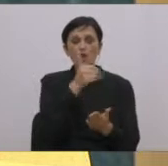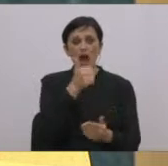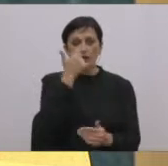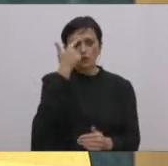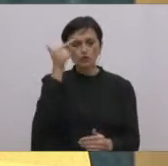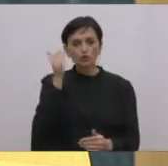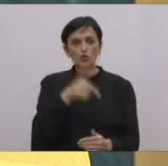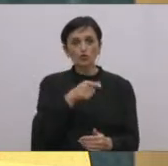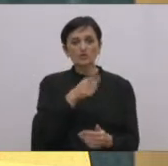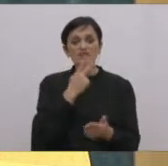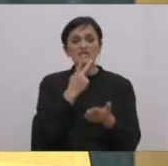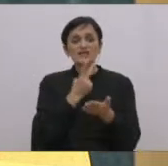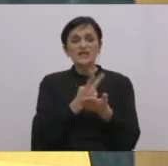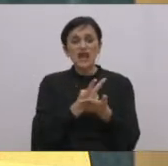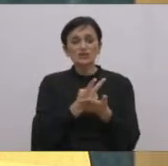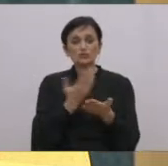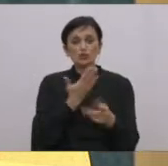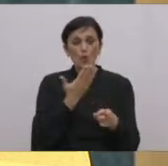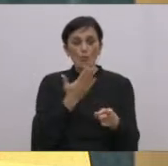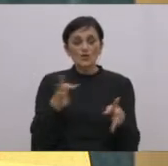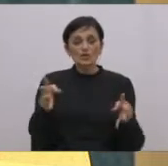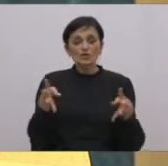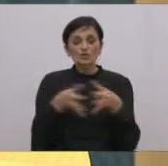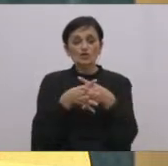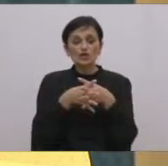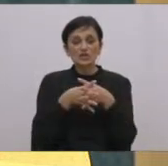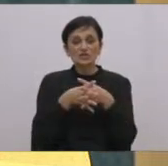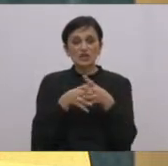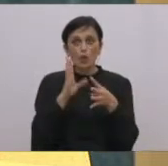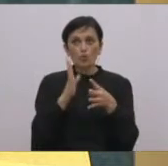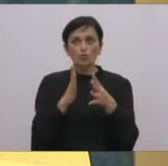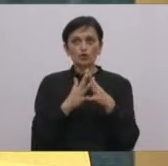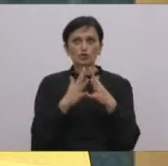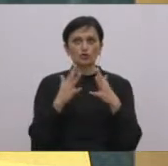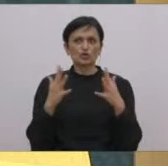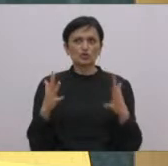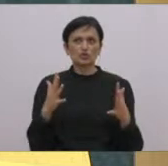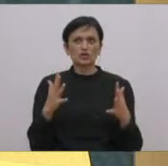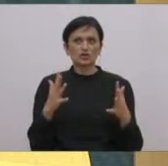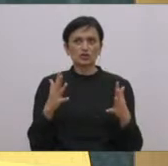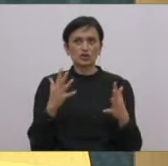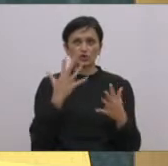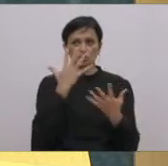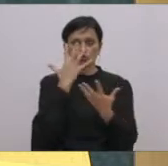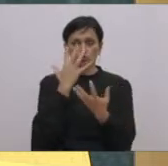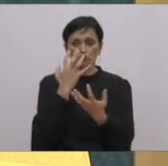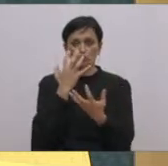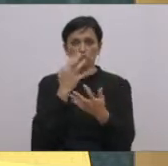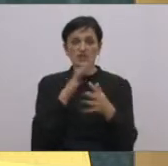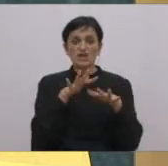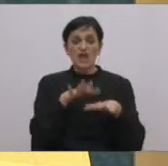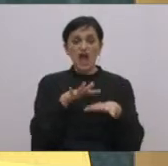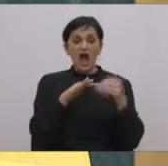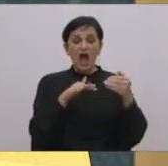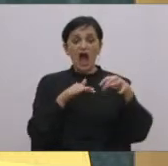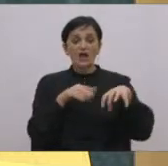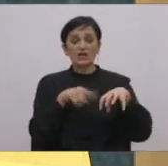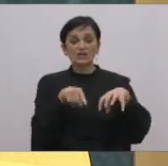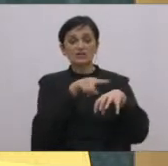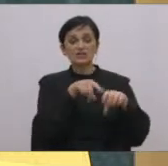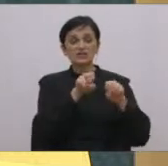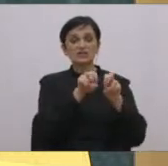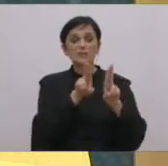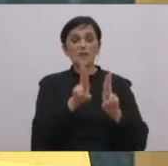იმ ხედვით, რომელიც შეზავებული იქნება დიდი ასე ვთქვათ სურათიდან, ასევე ადგილობრივი სპეციფიკის